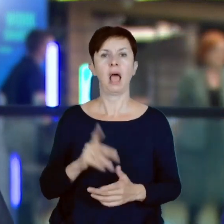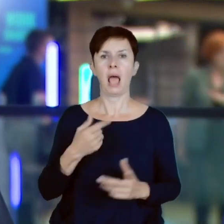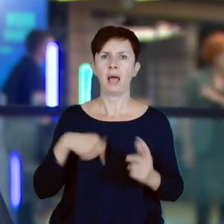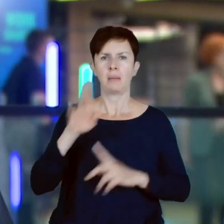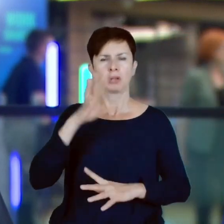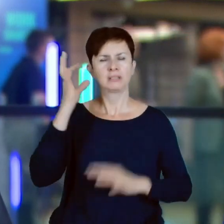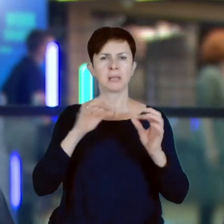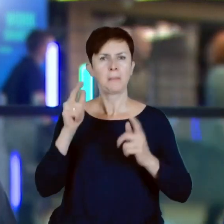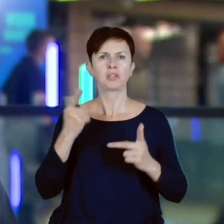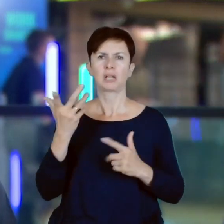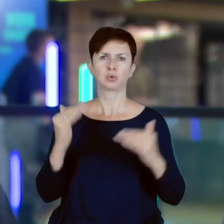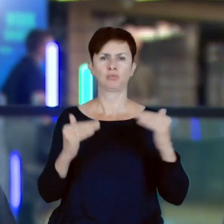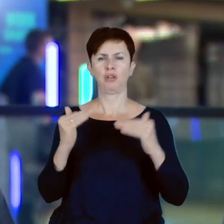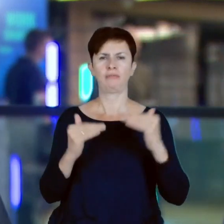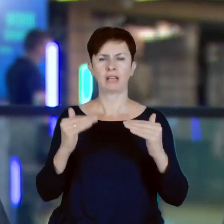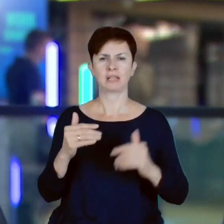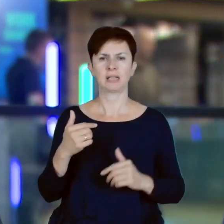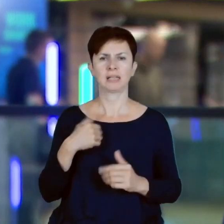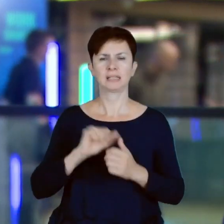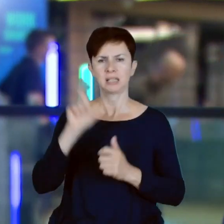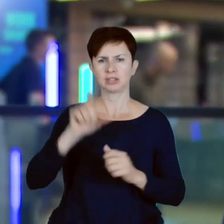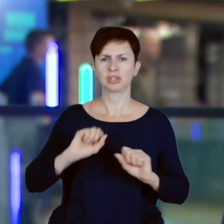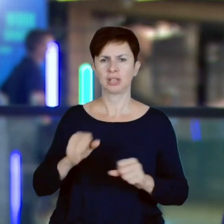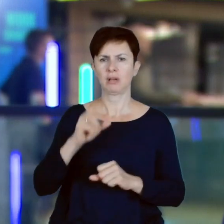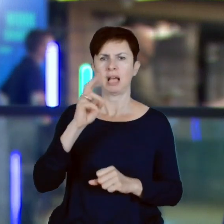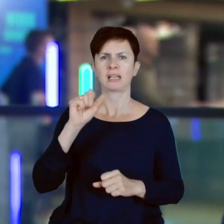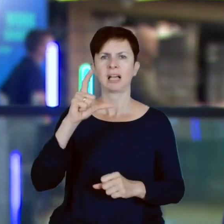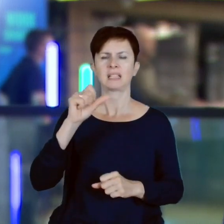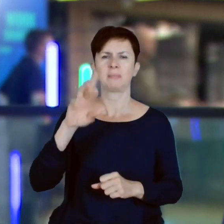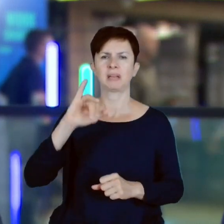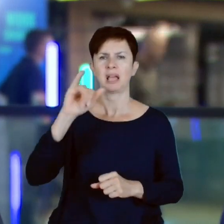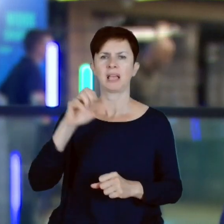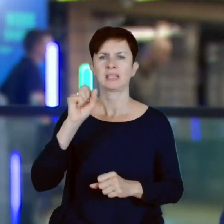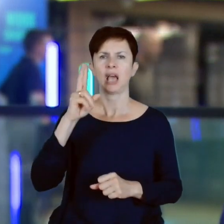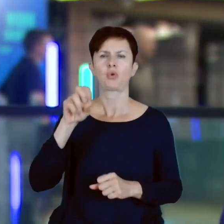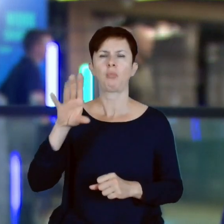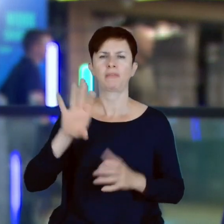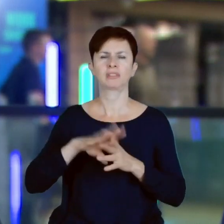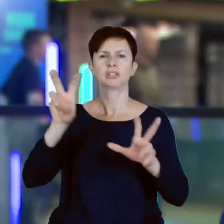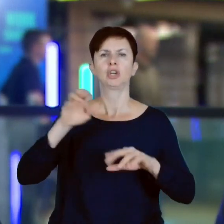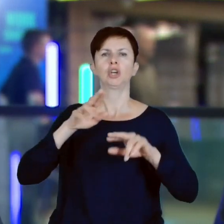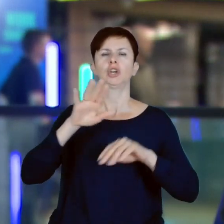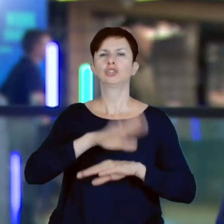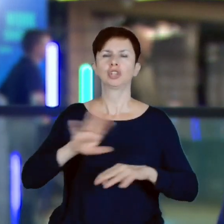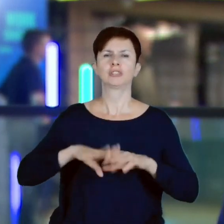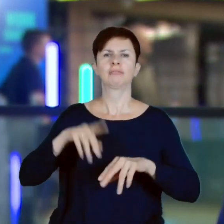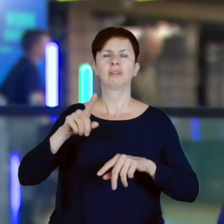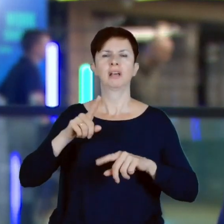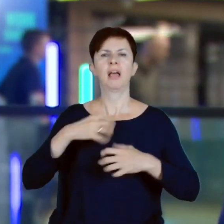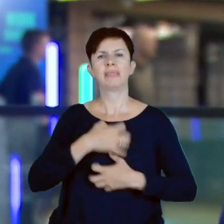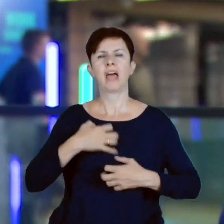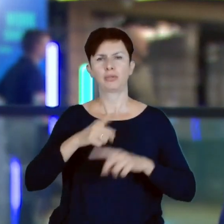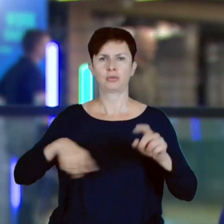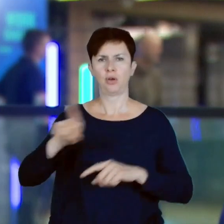od, jest taki działacz Kasper Jakubowski, on ma Fundację Dzieci w Naturę, która zabiera dzieci po prostu w kaloszach